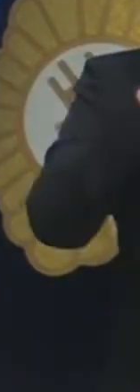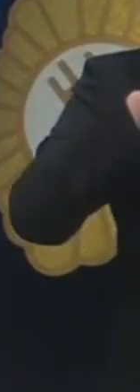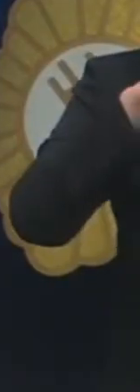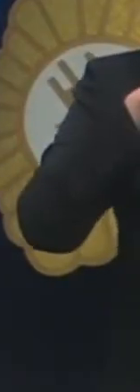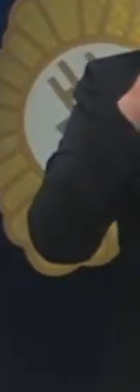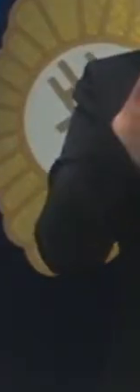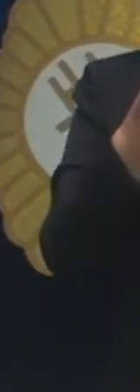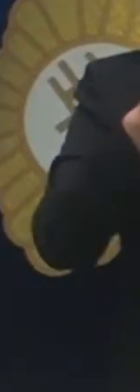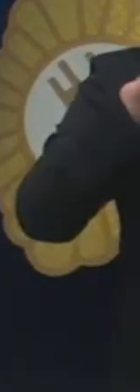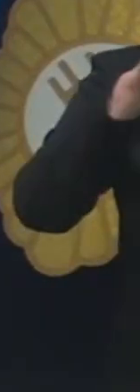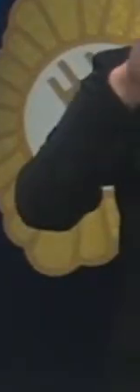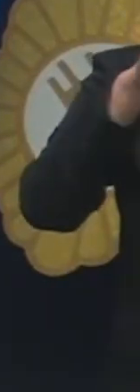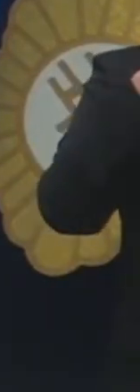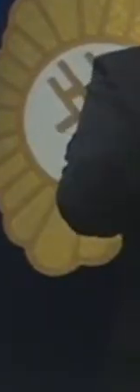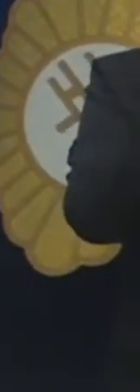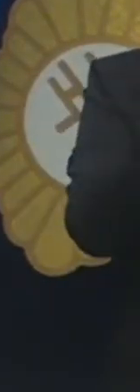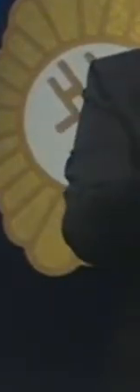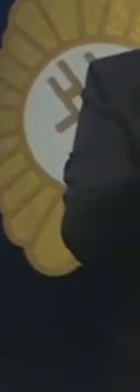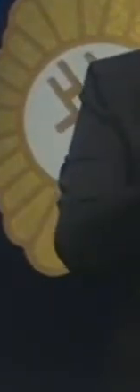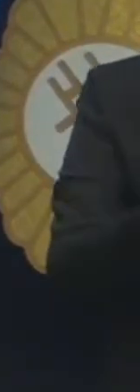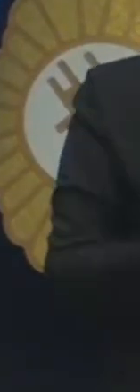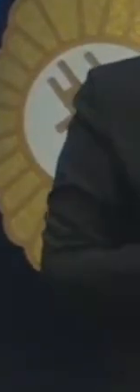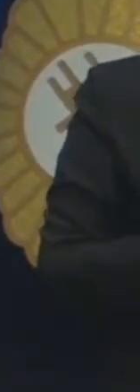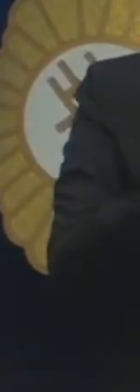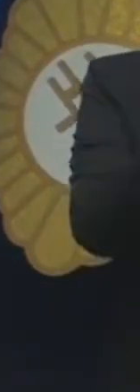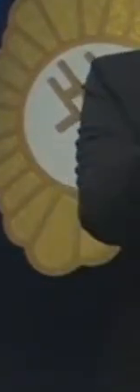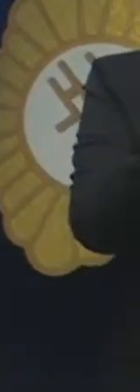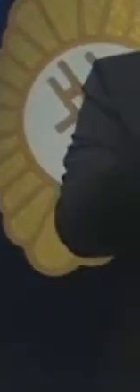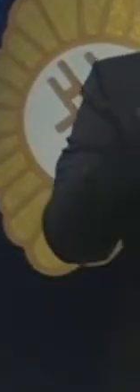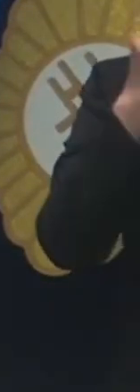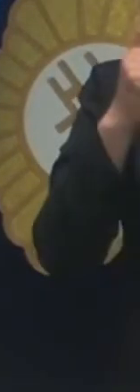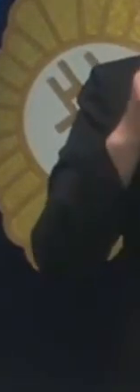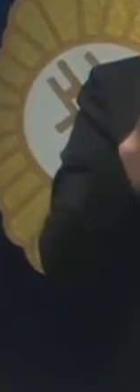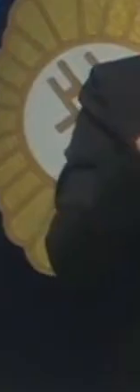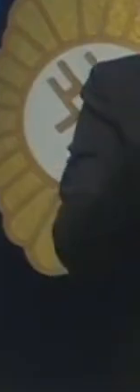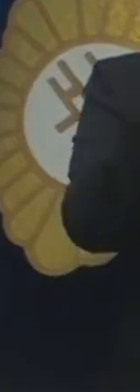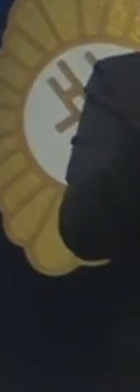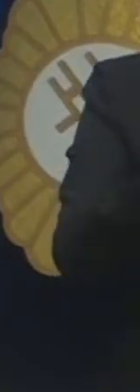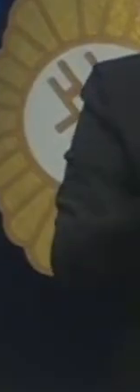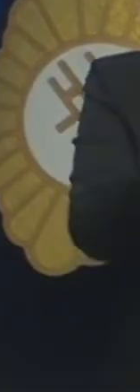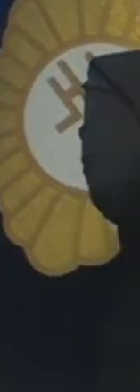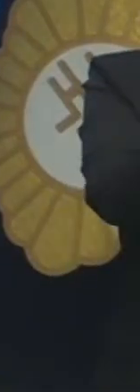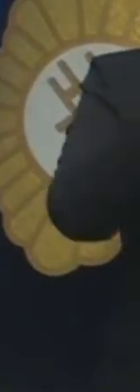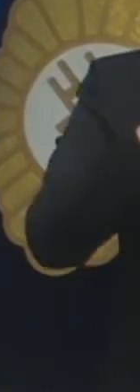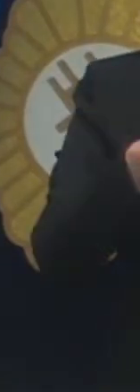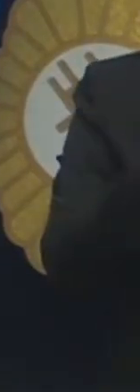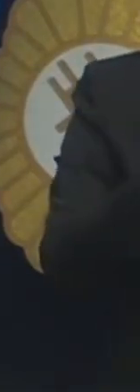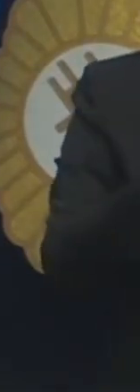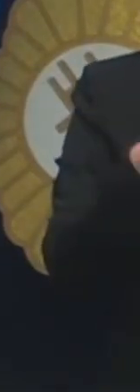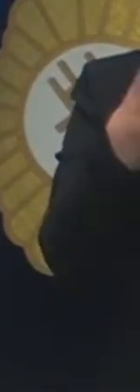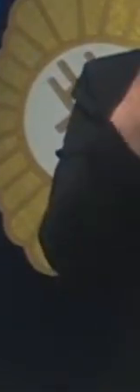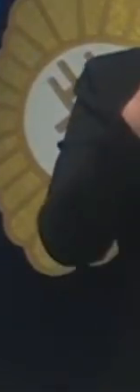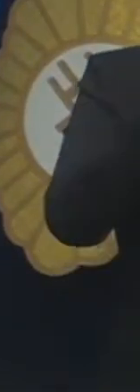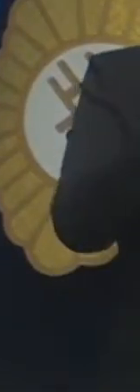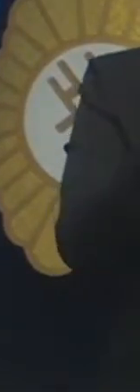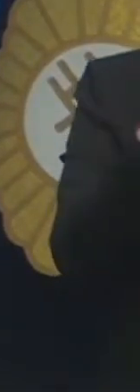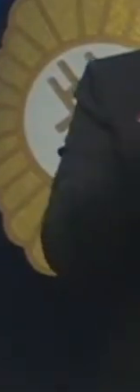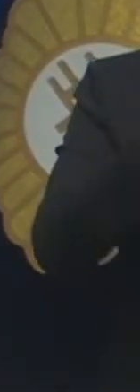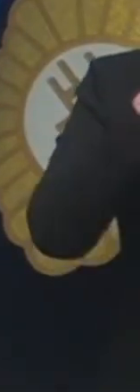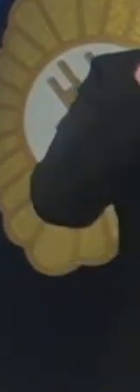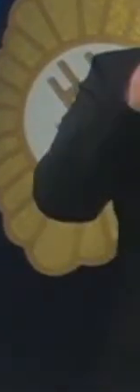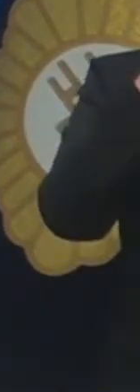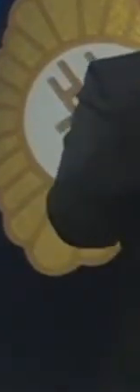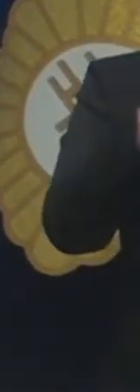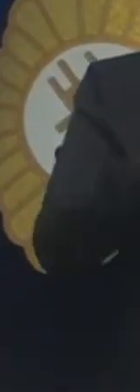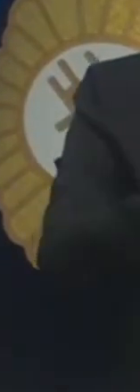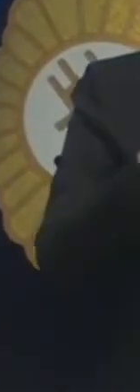명명백백하게 밝혀주시고 MBK 김병주 회장의 홈플러스 인수 시 약속한 투자금과 지금 이번 사태의